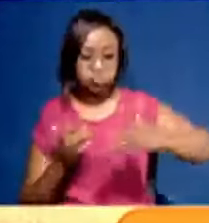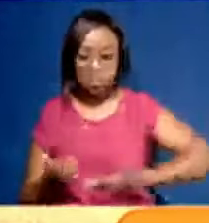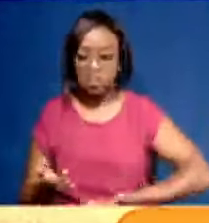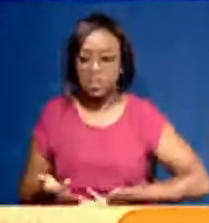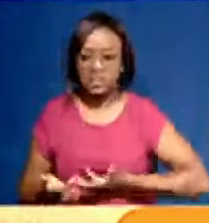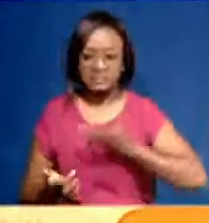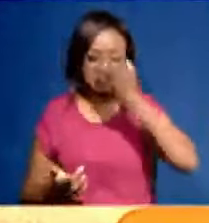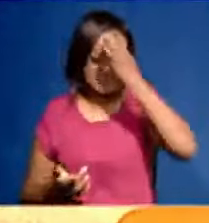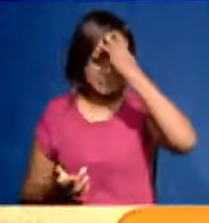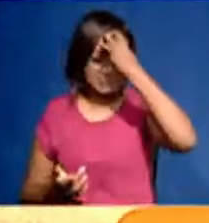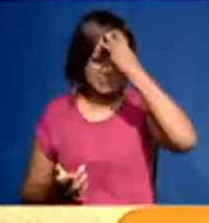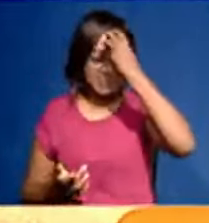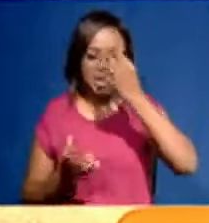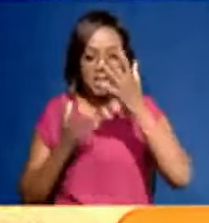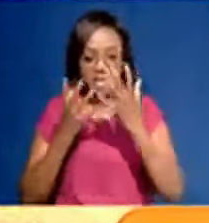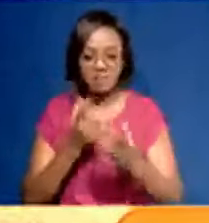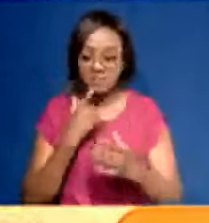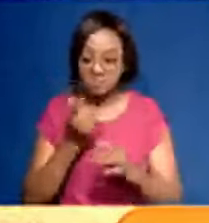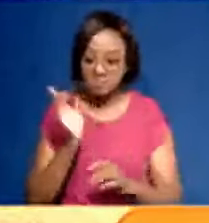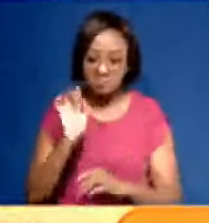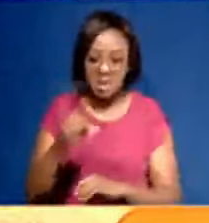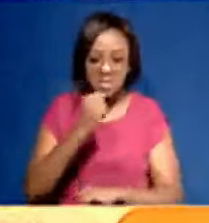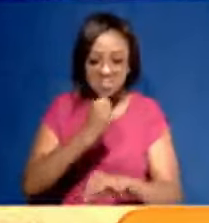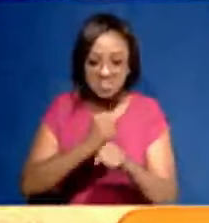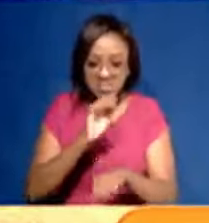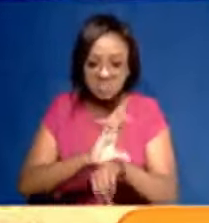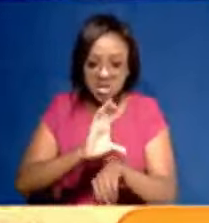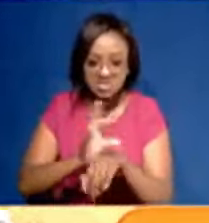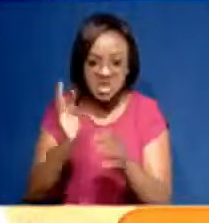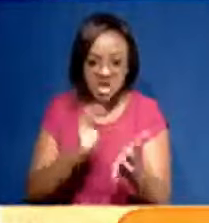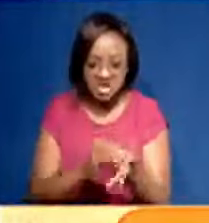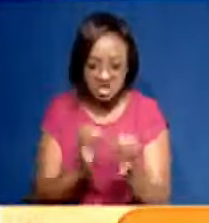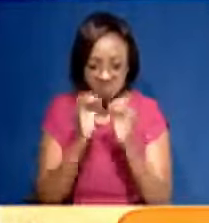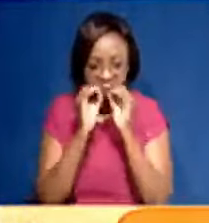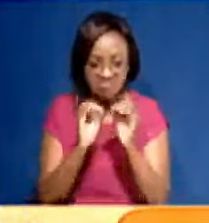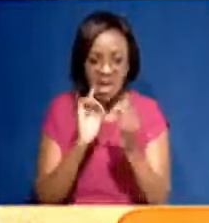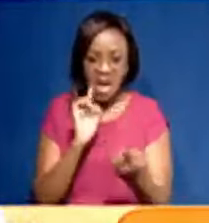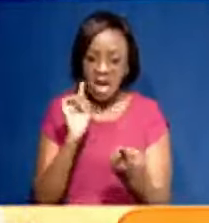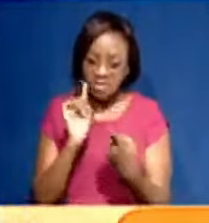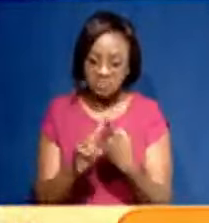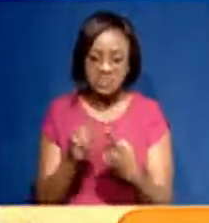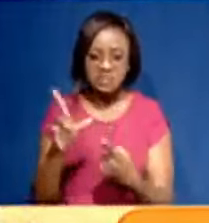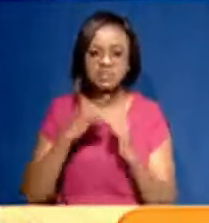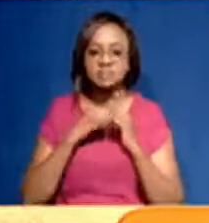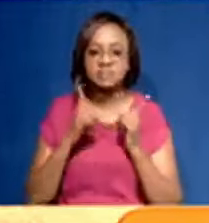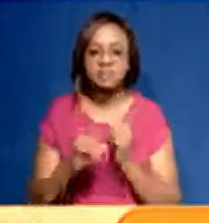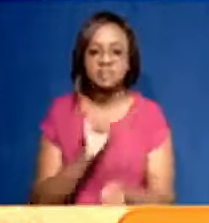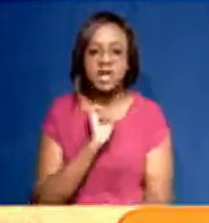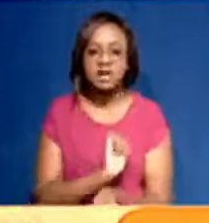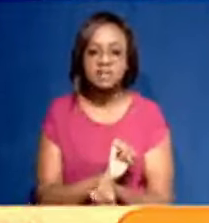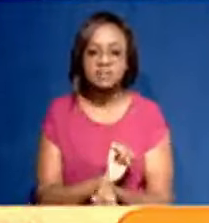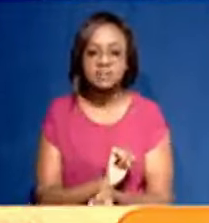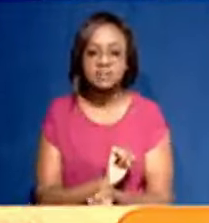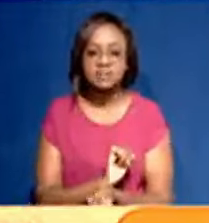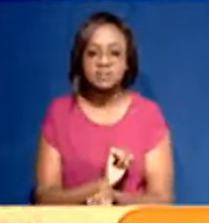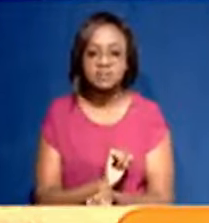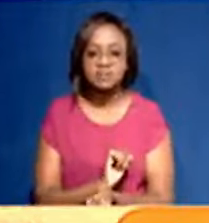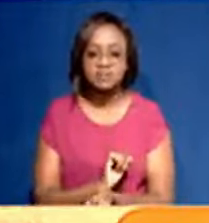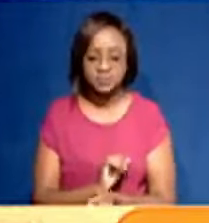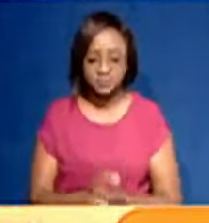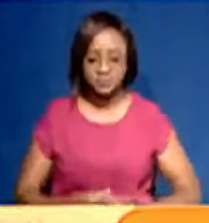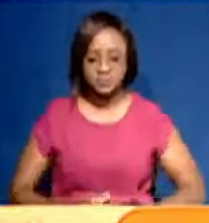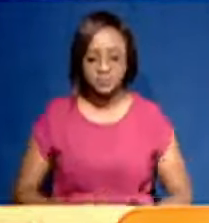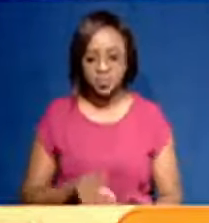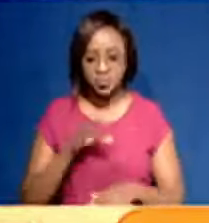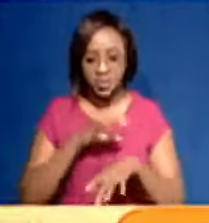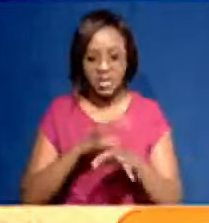na wanasema kwamba kamwe watarejea katika eneo hilo la kuabudu mpaka ile siku mhubiri huyo atakapokamatwa ili haki